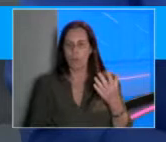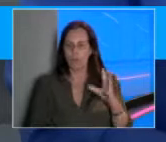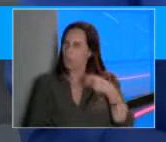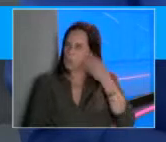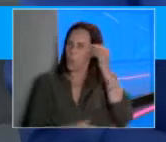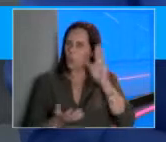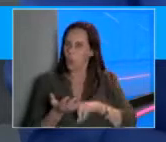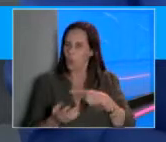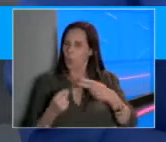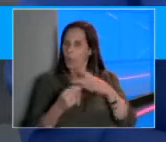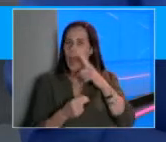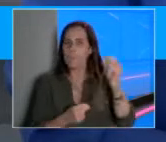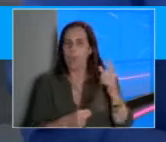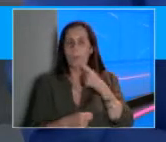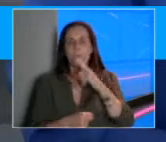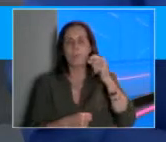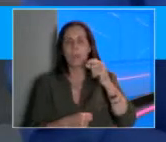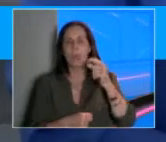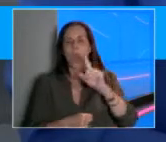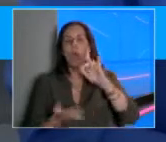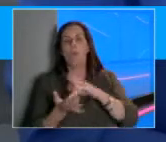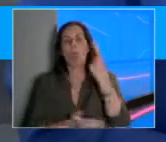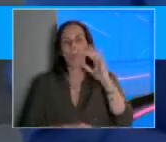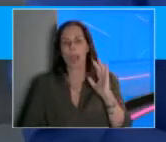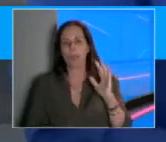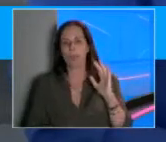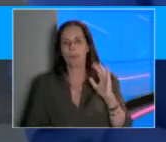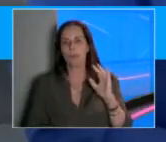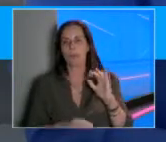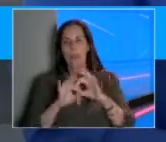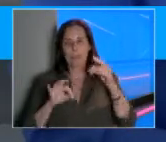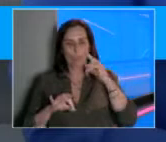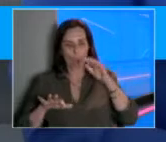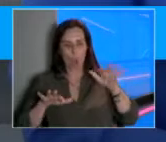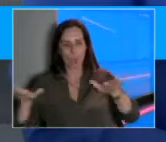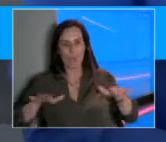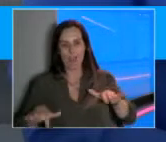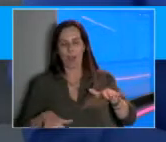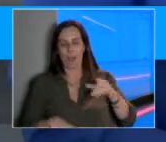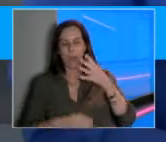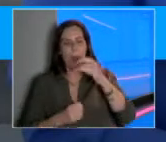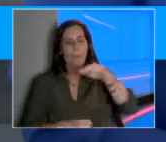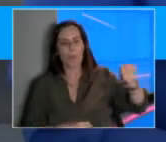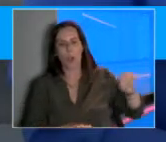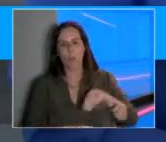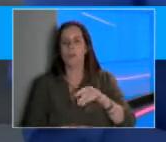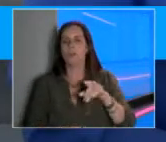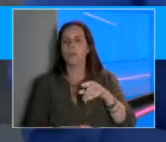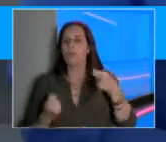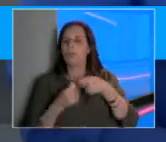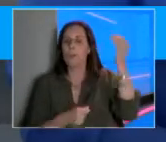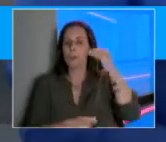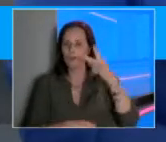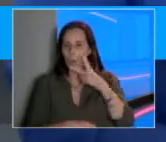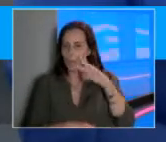אינני טועה, אנחנו קרובים לזה, הוא דיבר על 100 נדבקים לא באזור אחד, כלומר שאנחנו מתחילים לראות כאן תנועה, ולכאן אני רוצה לעבור לענייני בתי